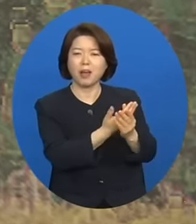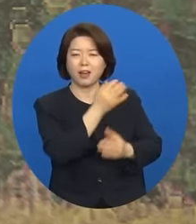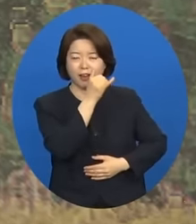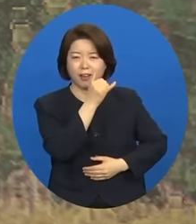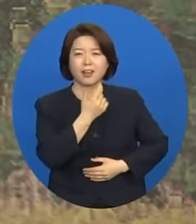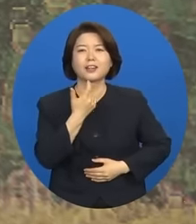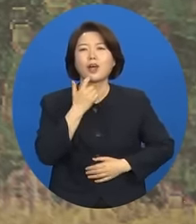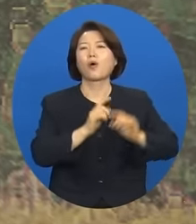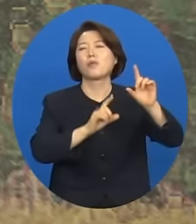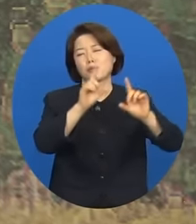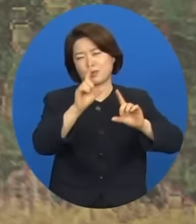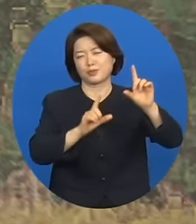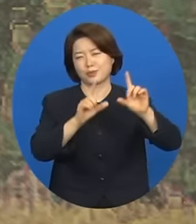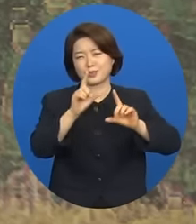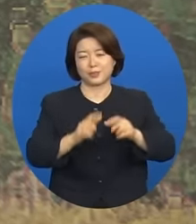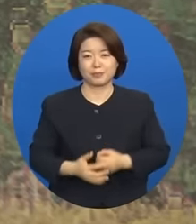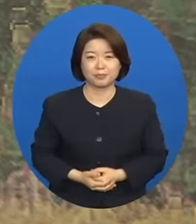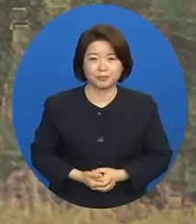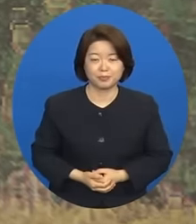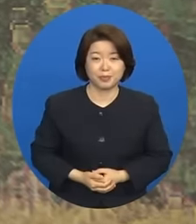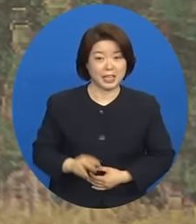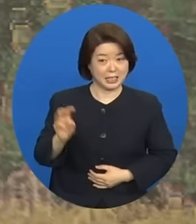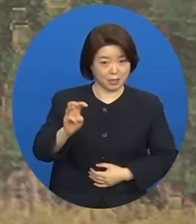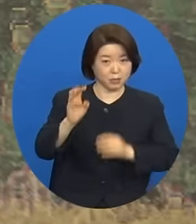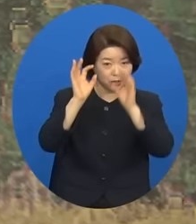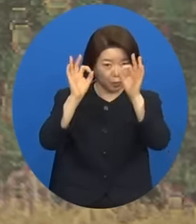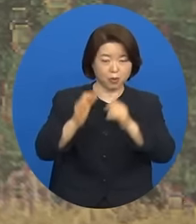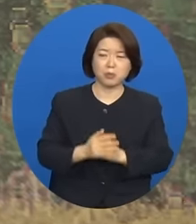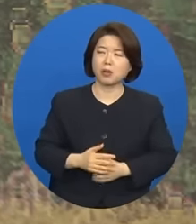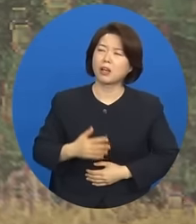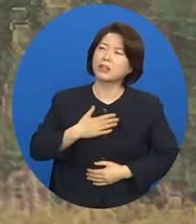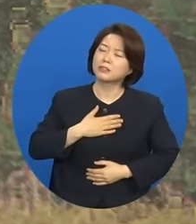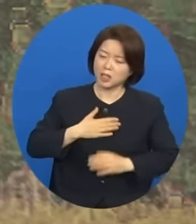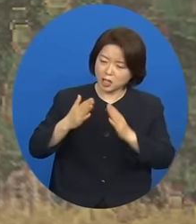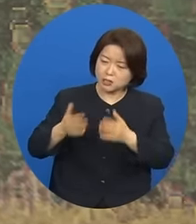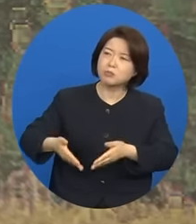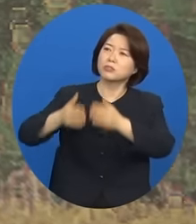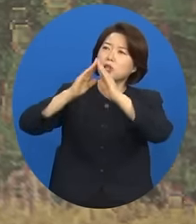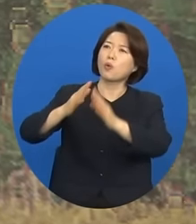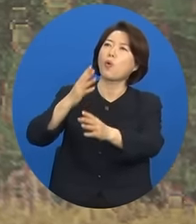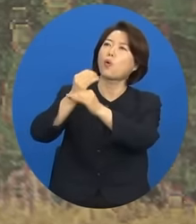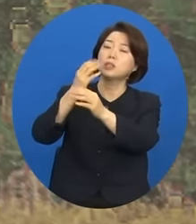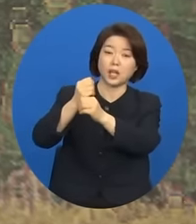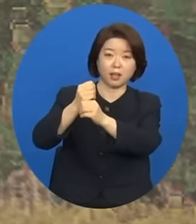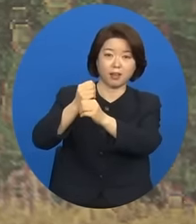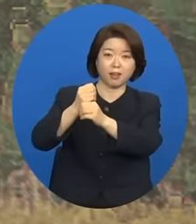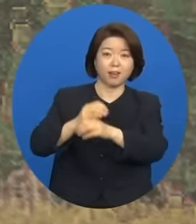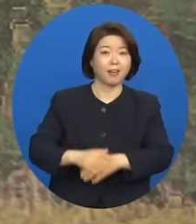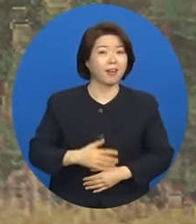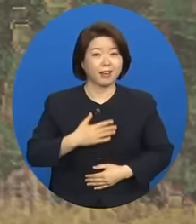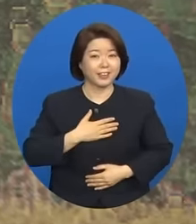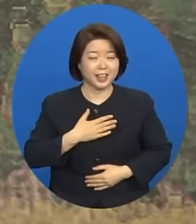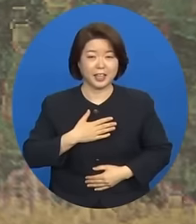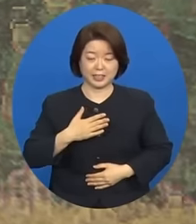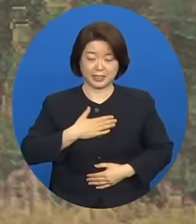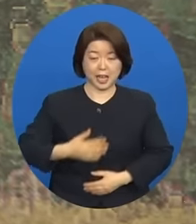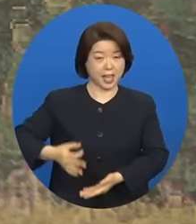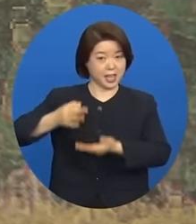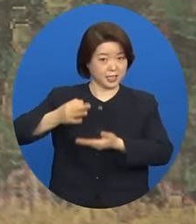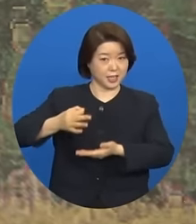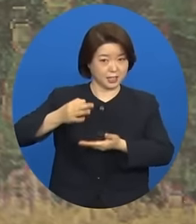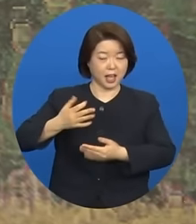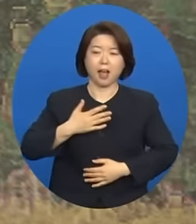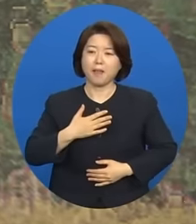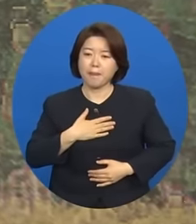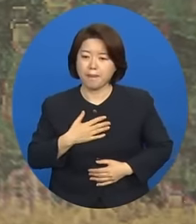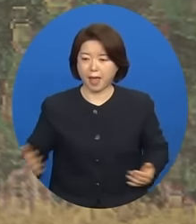모습이에요. 뭐냐면 30절 말씀 보세요. 나는 언제나 내 집을 세우리까. 즉 나는 언제 나의 재산,